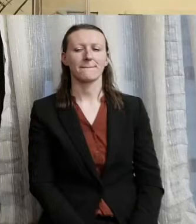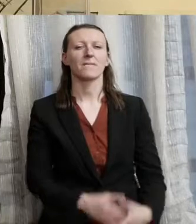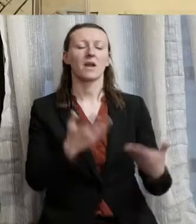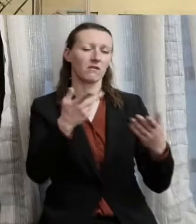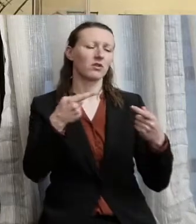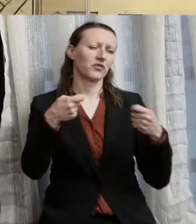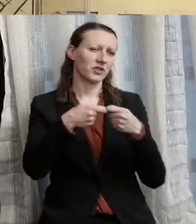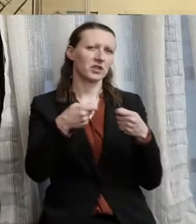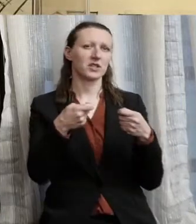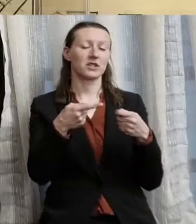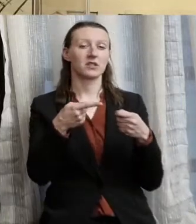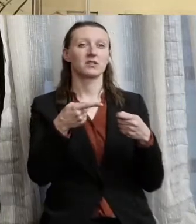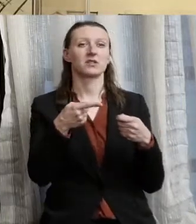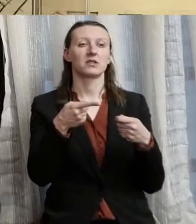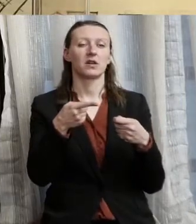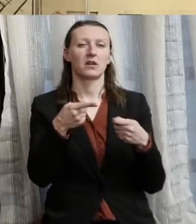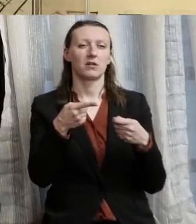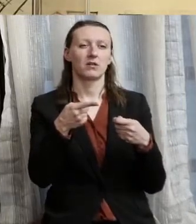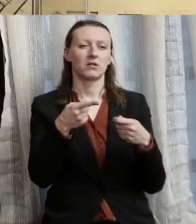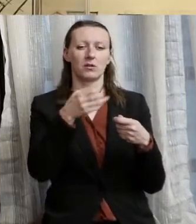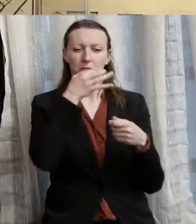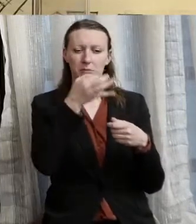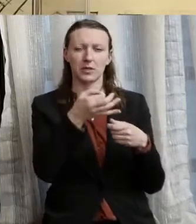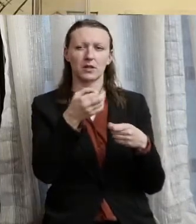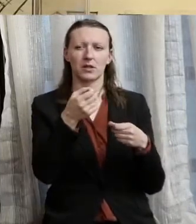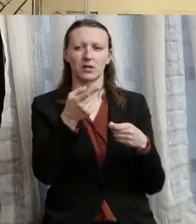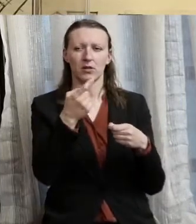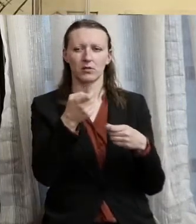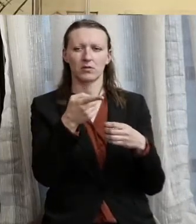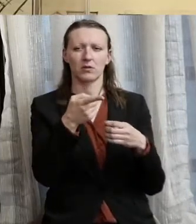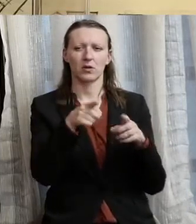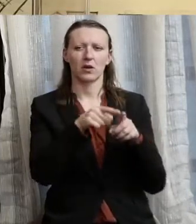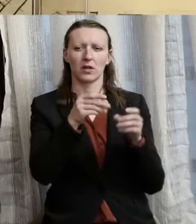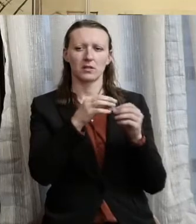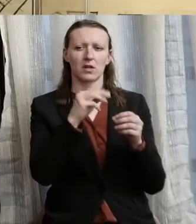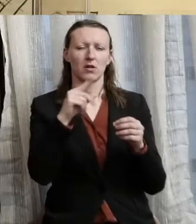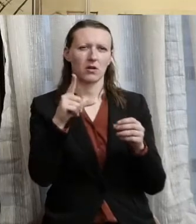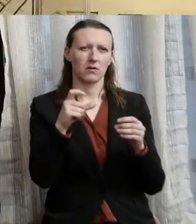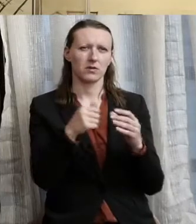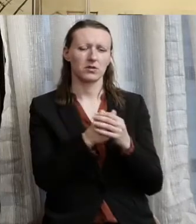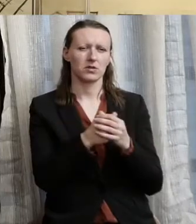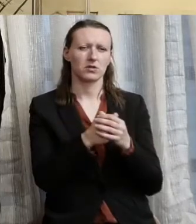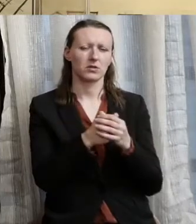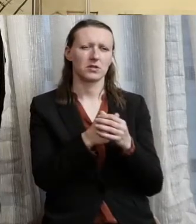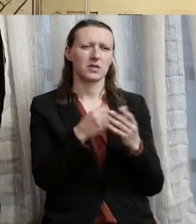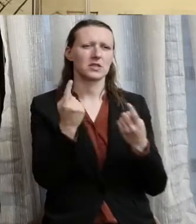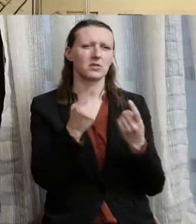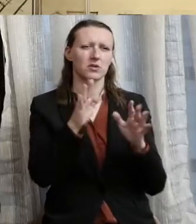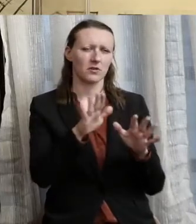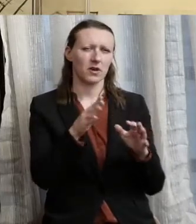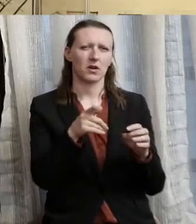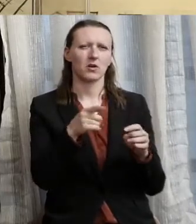Evo, što se tiče, znači, pitanja od kolegice Radolović, znači, situacija je